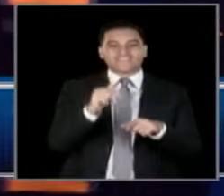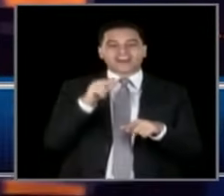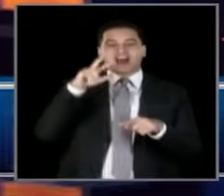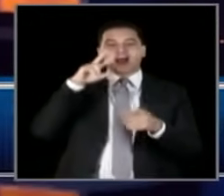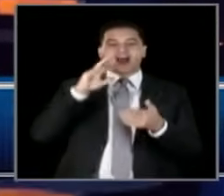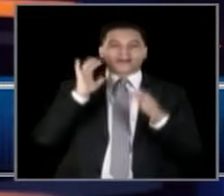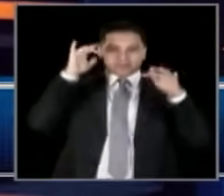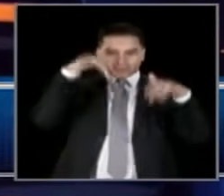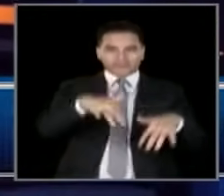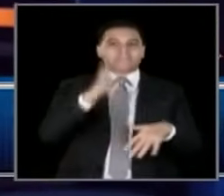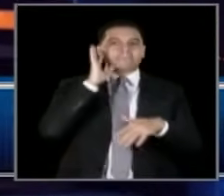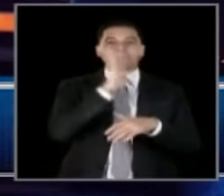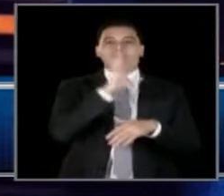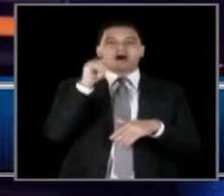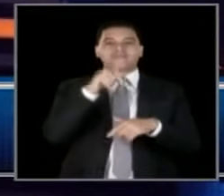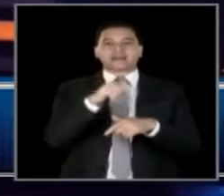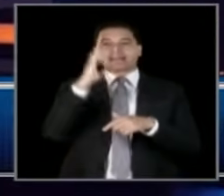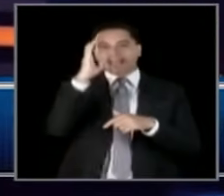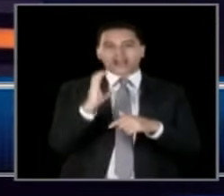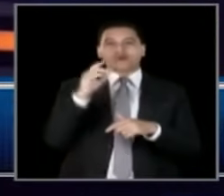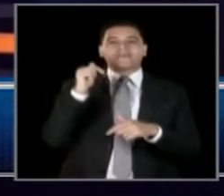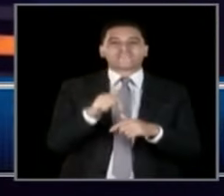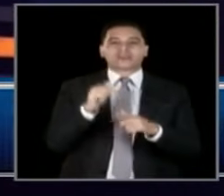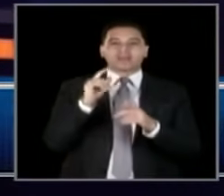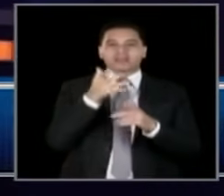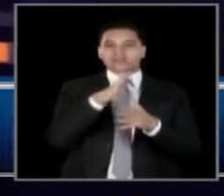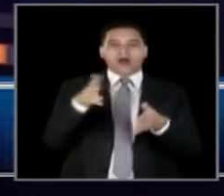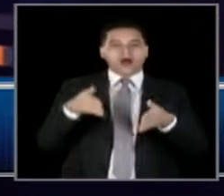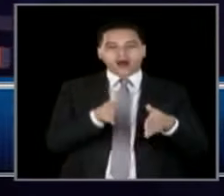الرافد الرئيسي الجنوبي للنهر ده